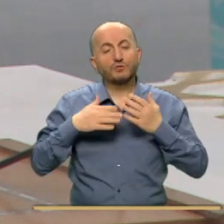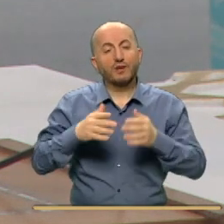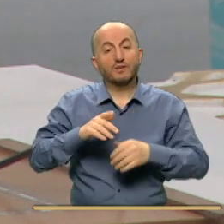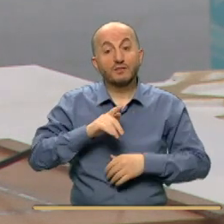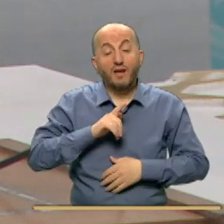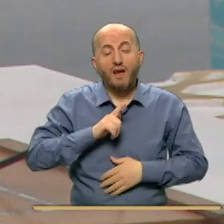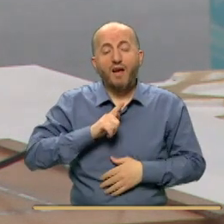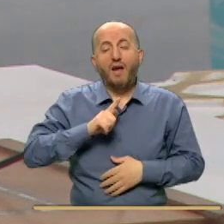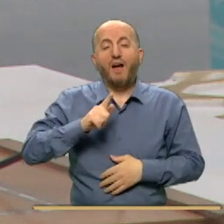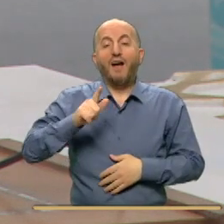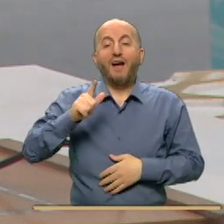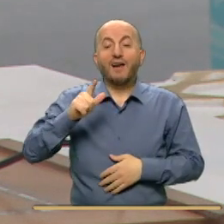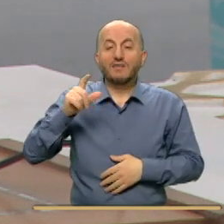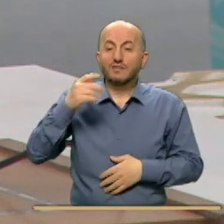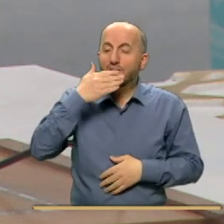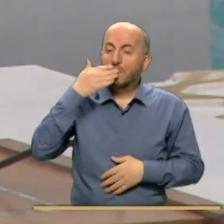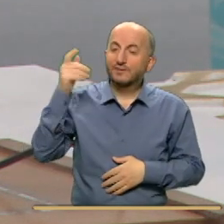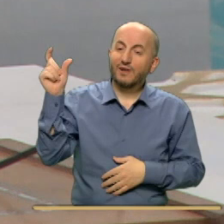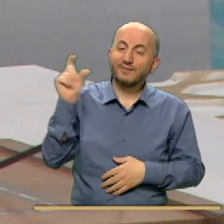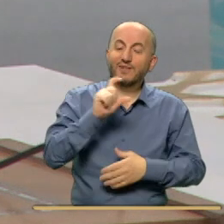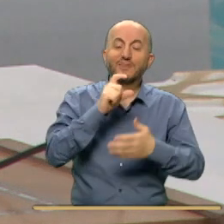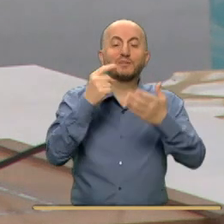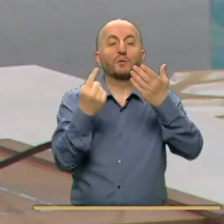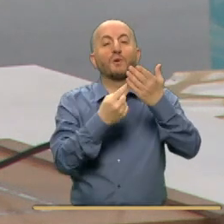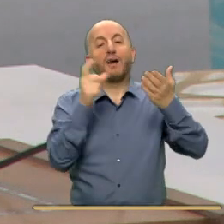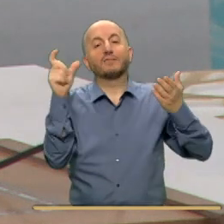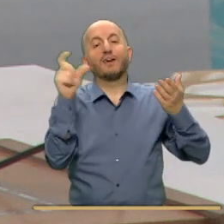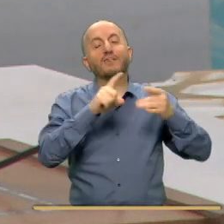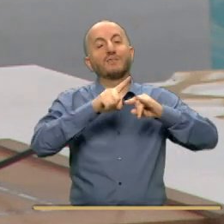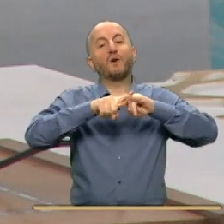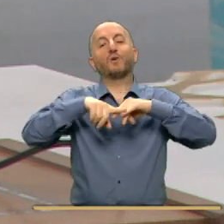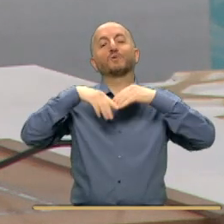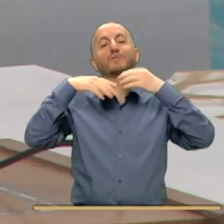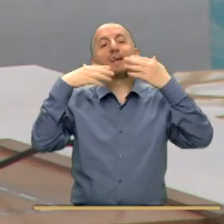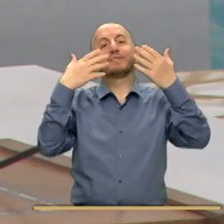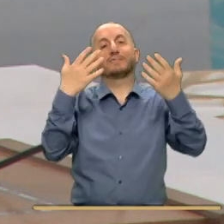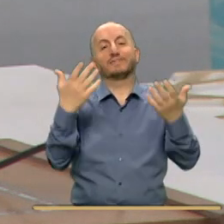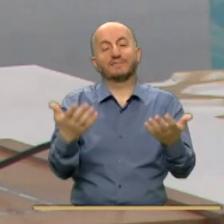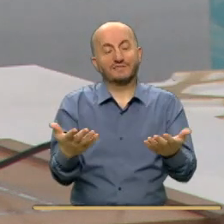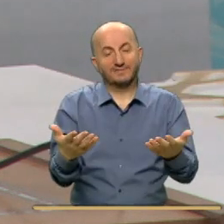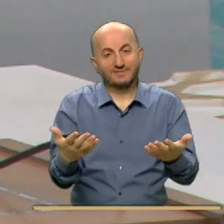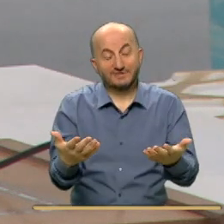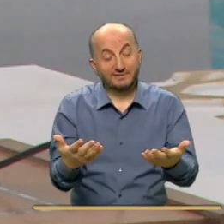şehri Ramazan, hoş geldin ey Kur'an ayı. Hoş geldin.